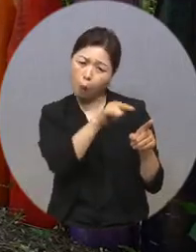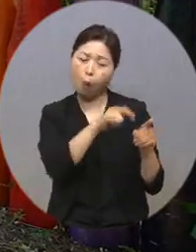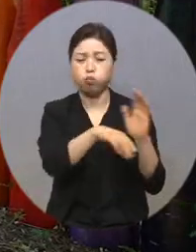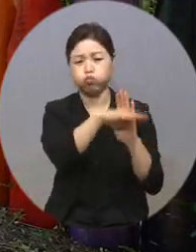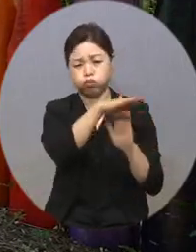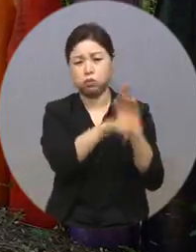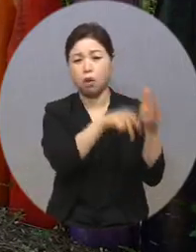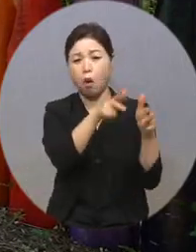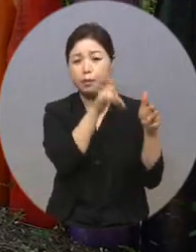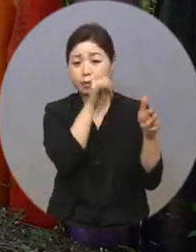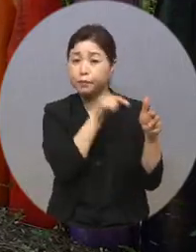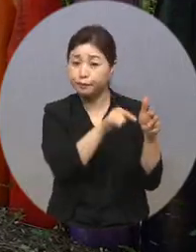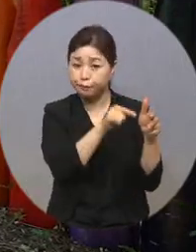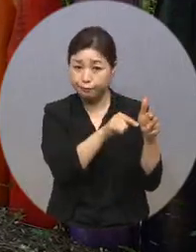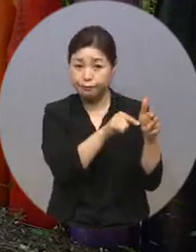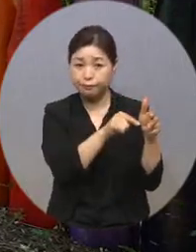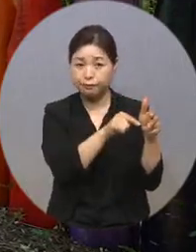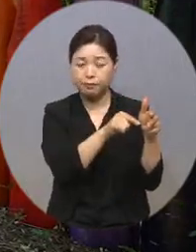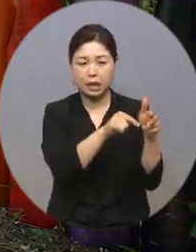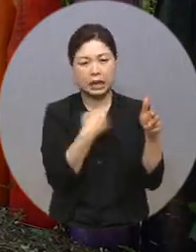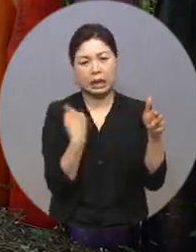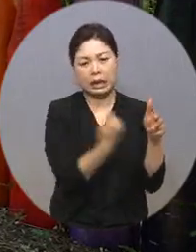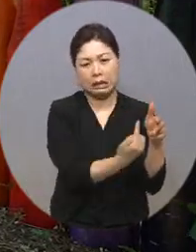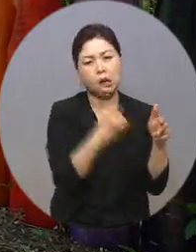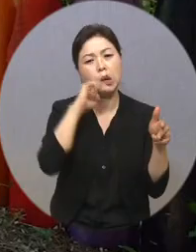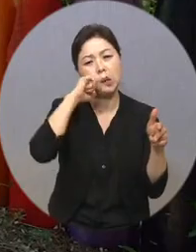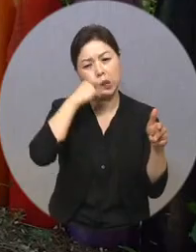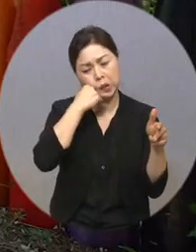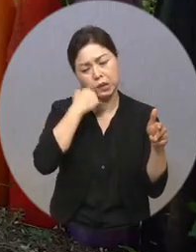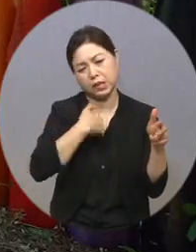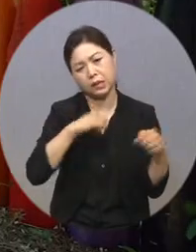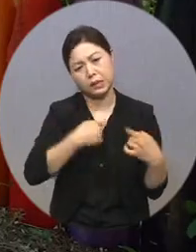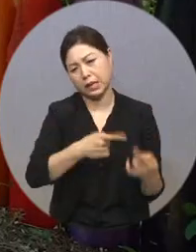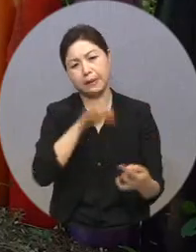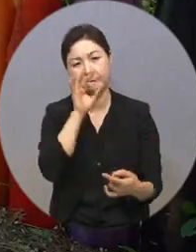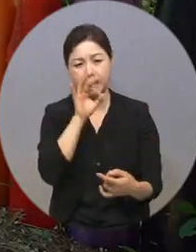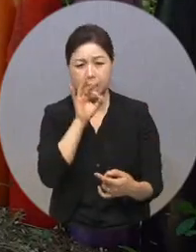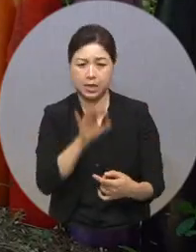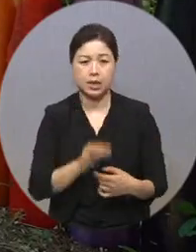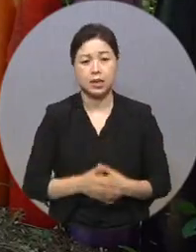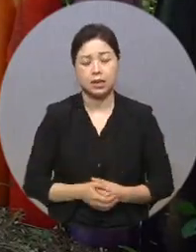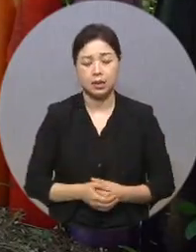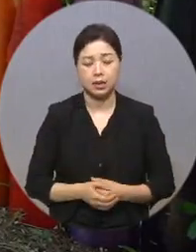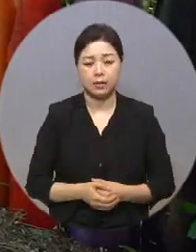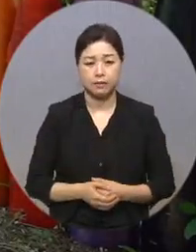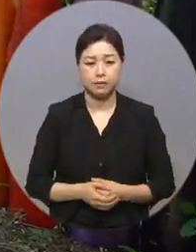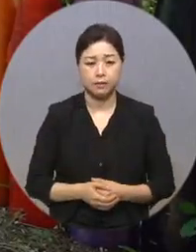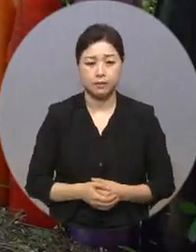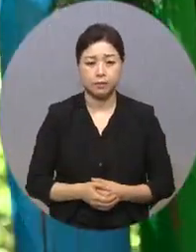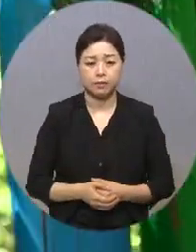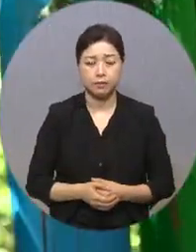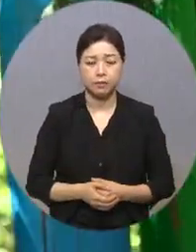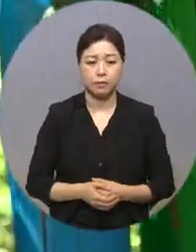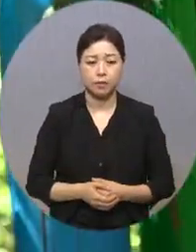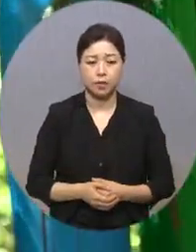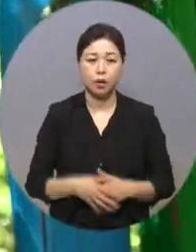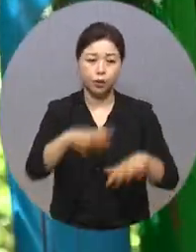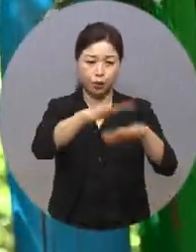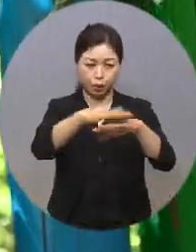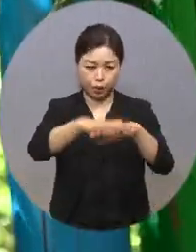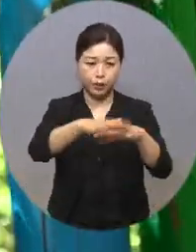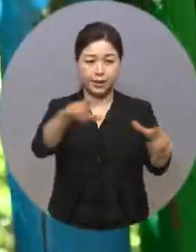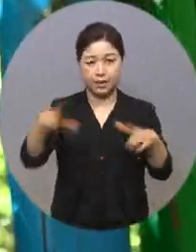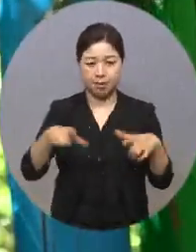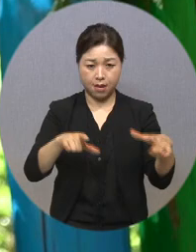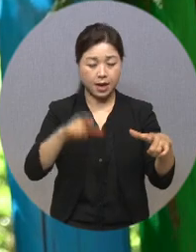프로그램이 있었음에도 불구하고 접근에 어려움이 있어서 그 프로그램을 이용할 수가 없었습니다.